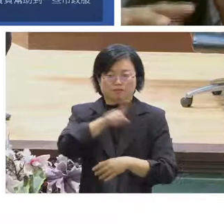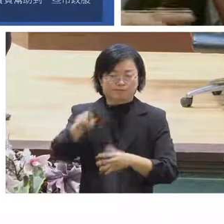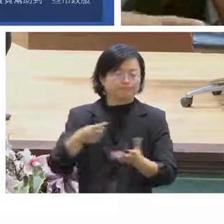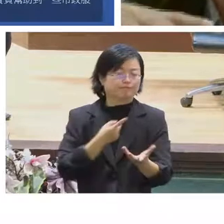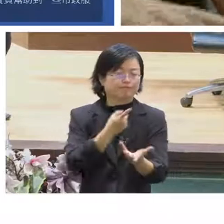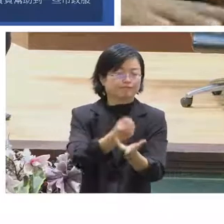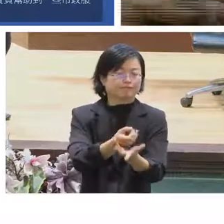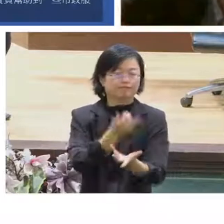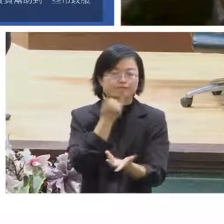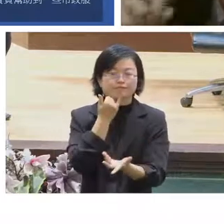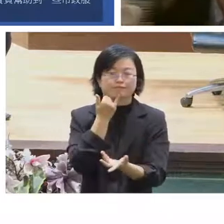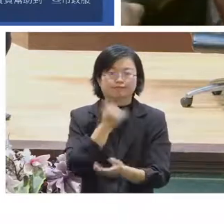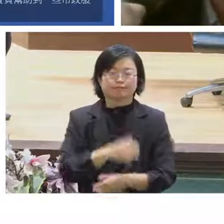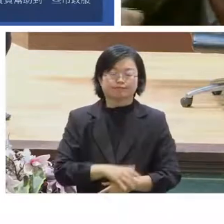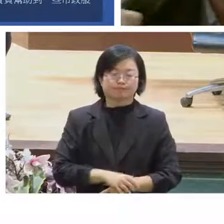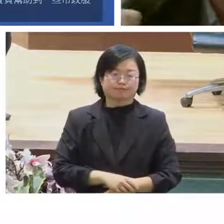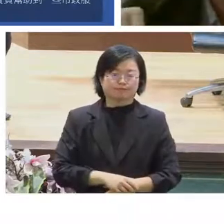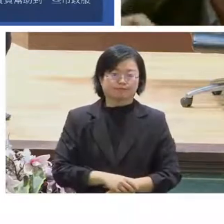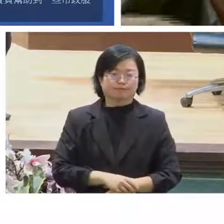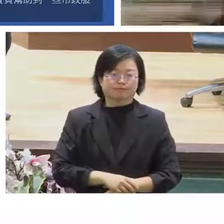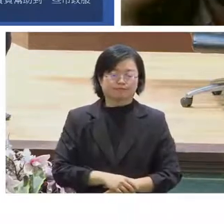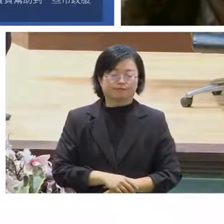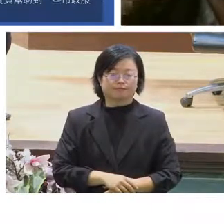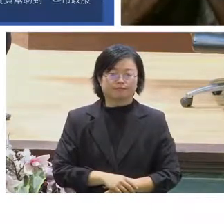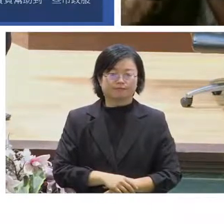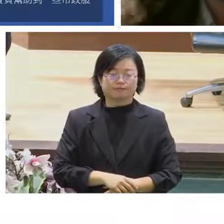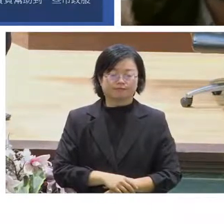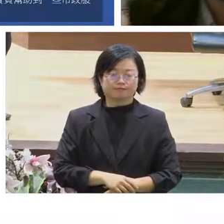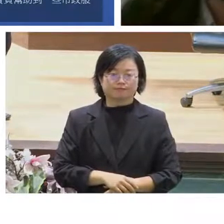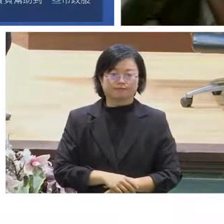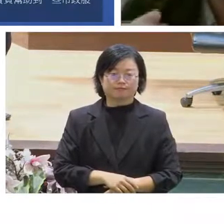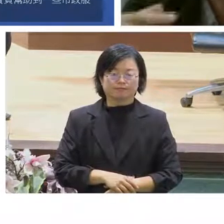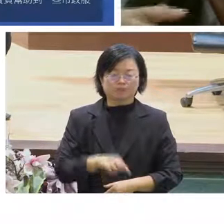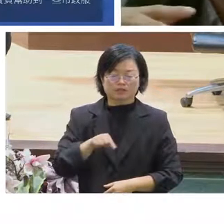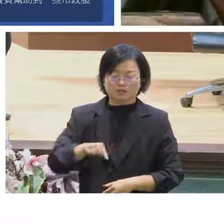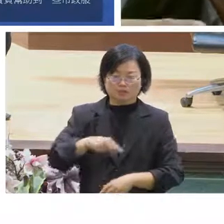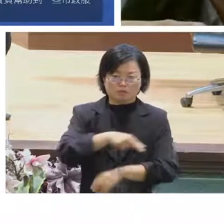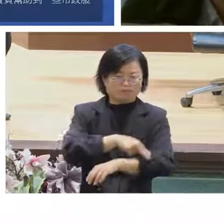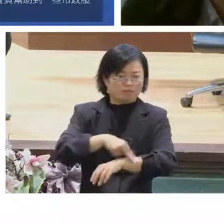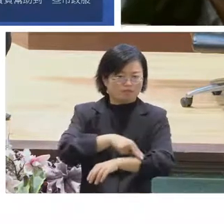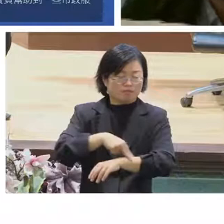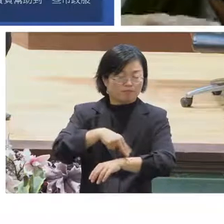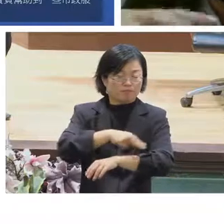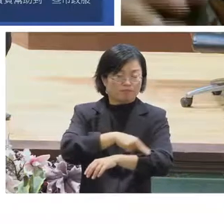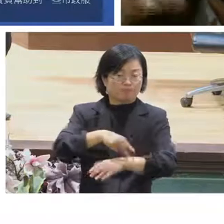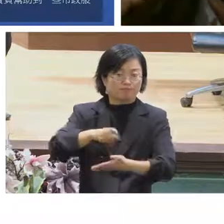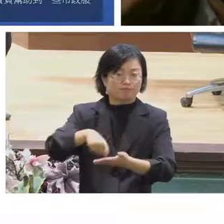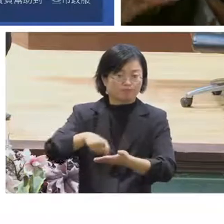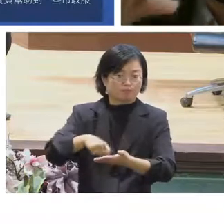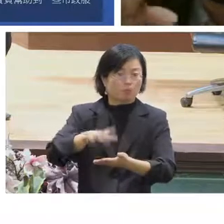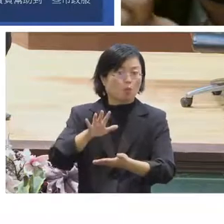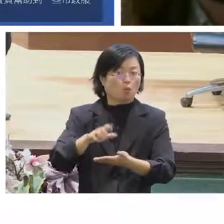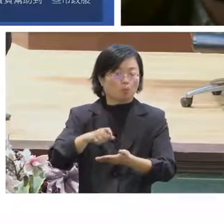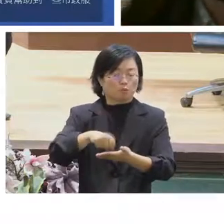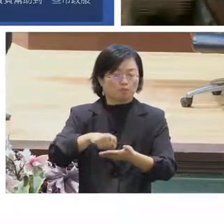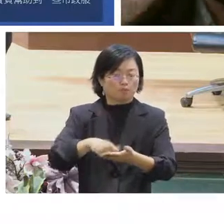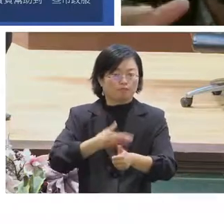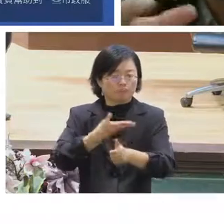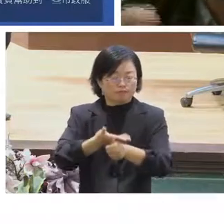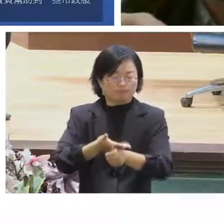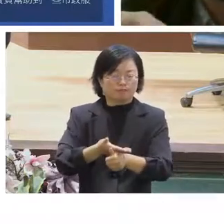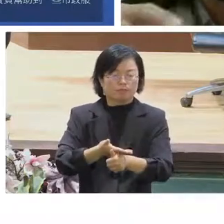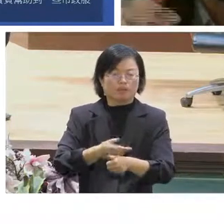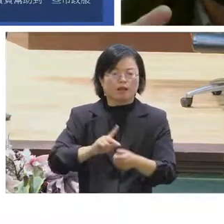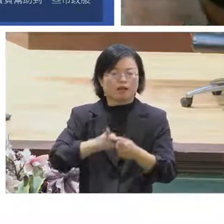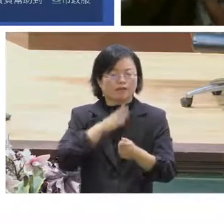在可能只是 data gathering 的一个基本的层次，或是怎么样可以一起想一个